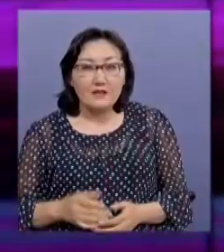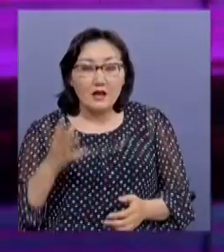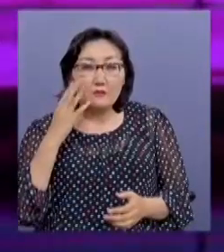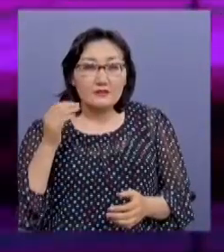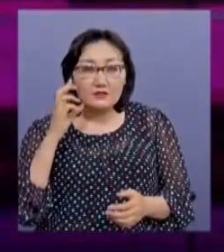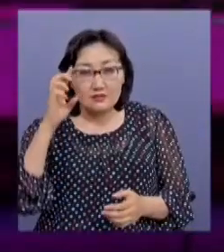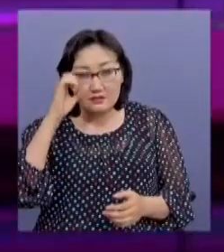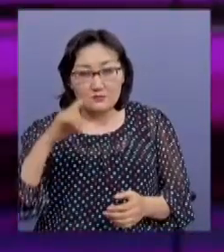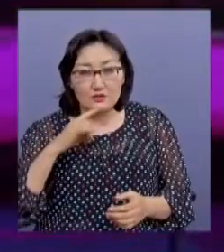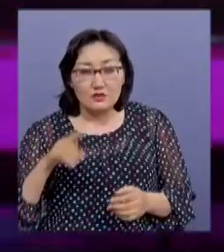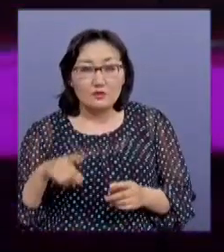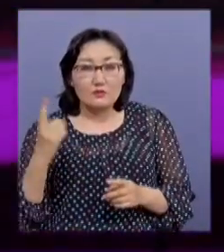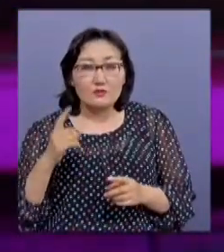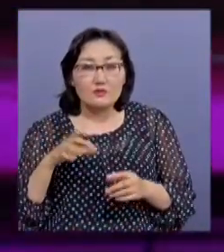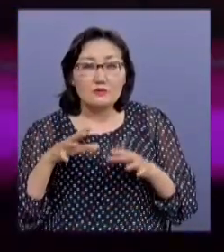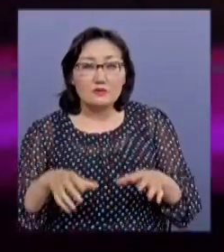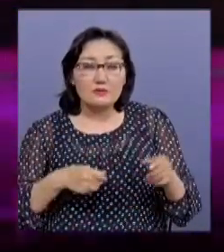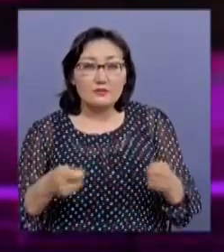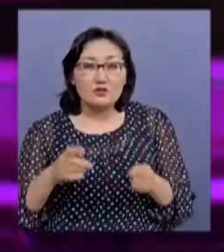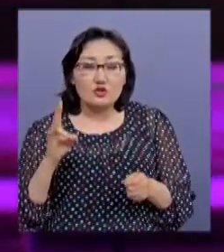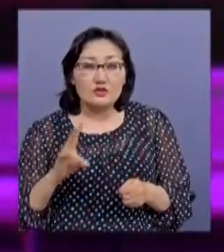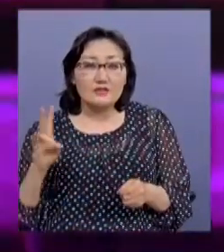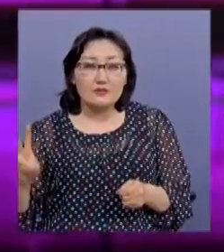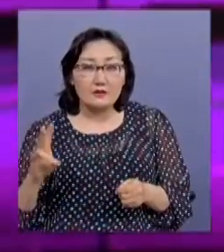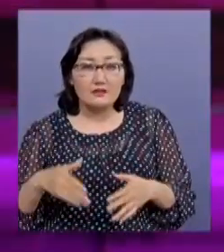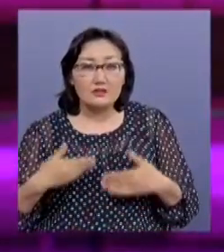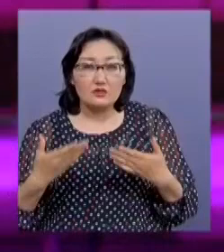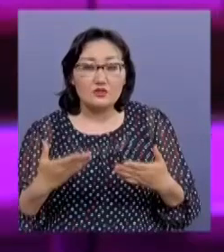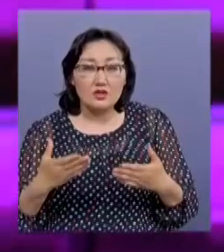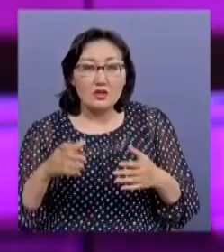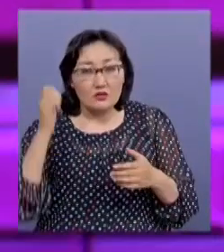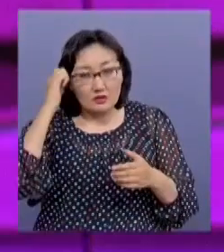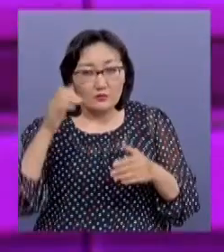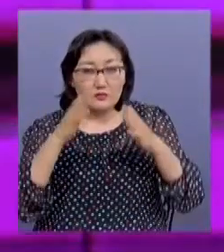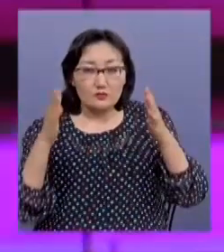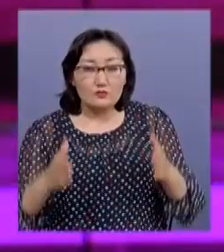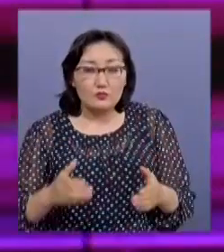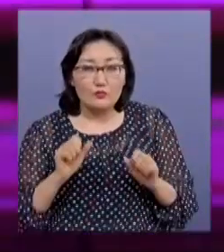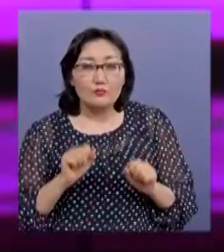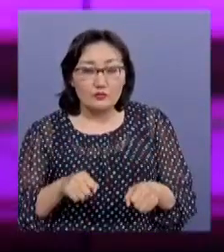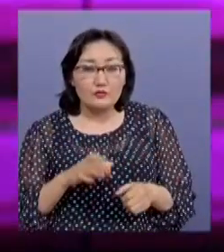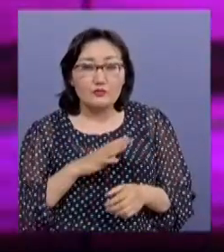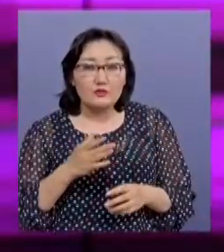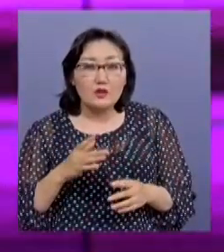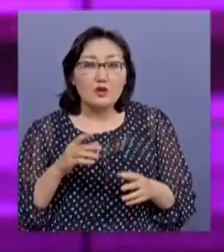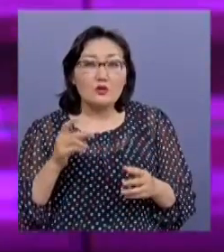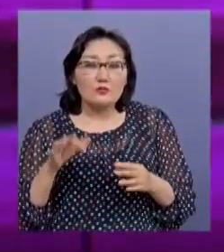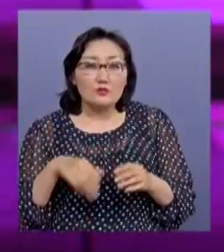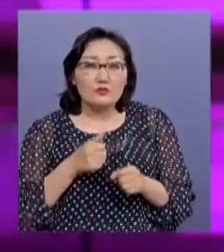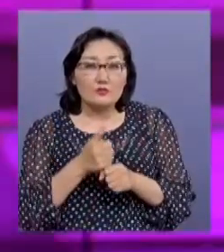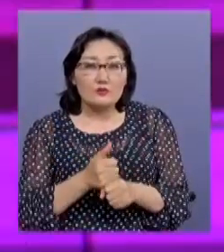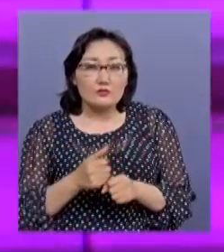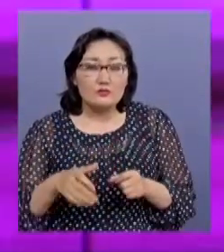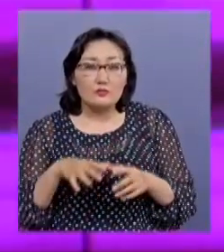Алматыда Қазақстанның тұңғыш президенті елбасы Нұрсұлтан Назарбаевқа арналған ескерткіш тұрғызылуы мүмкін. Ұлт көшбасшысына арнап